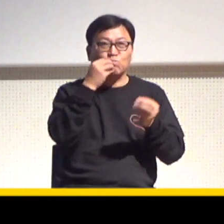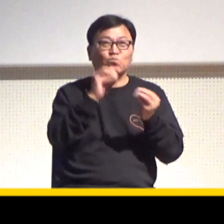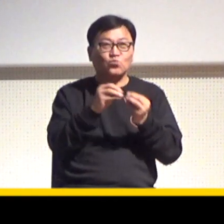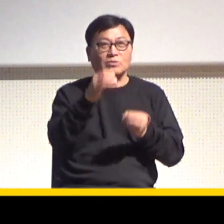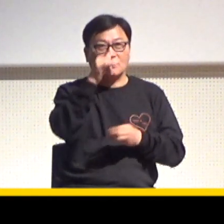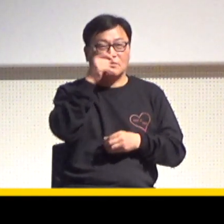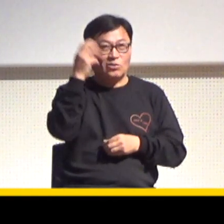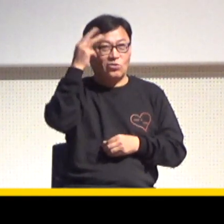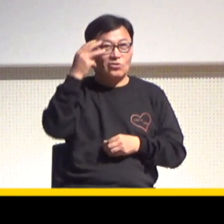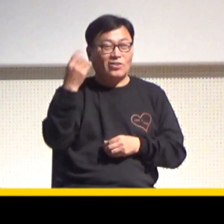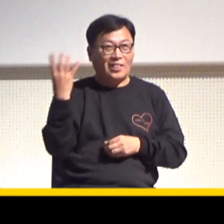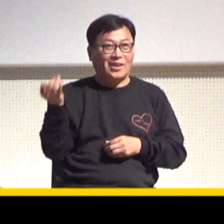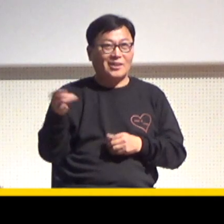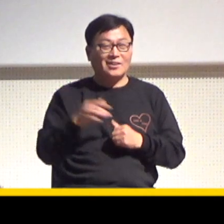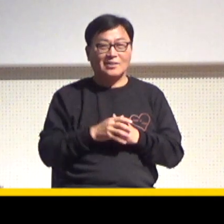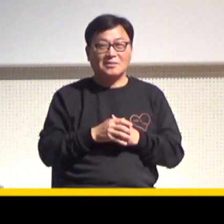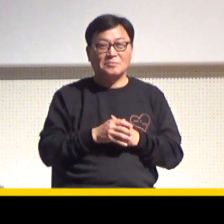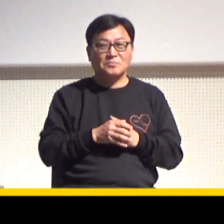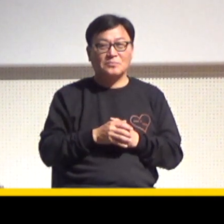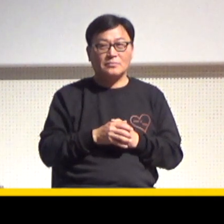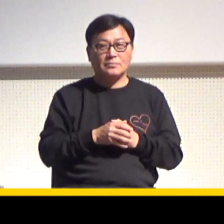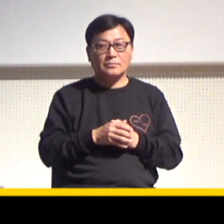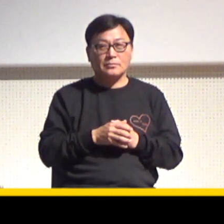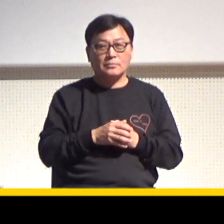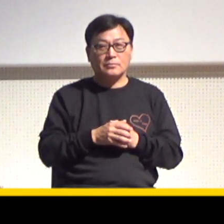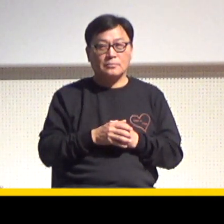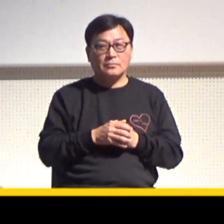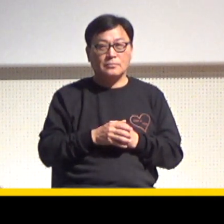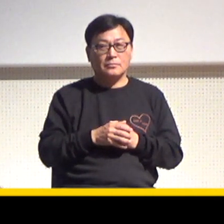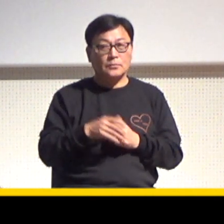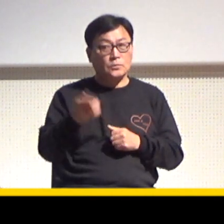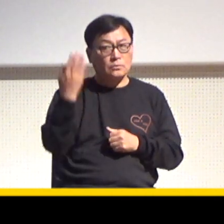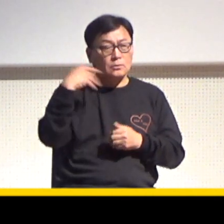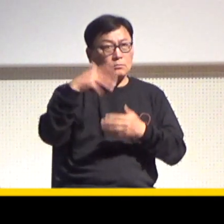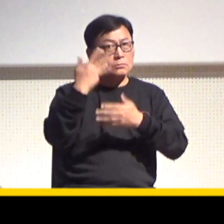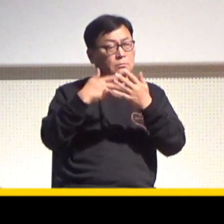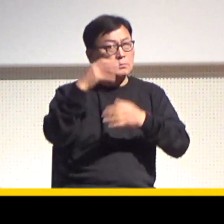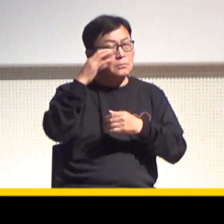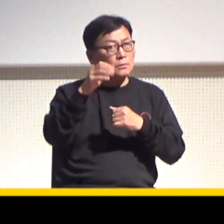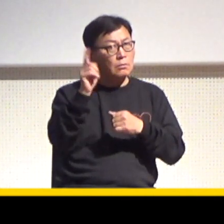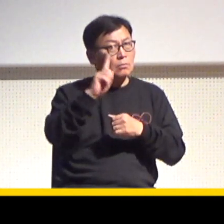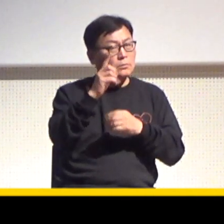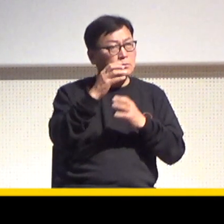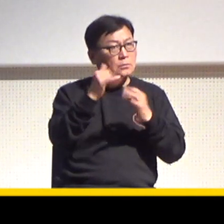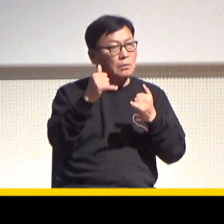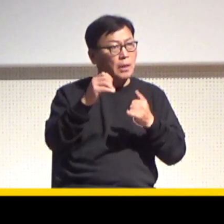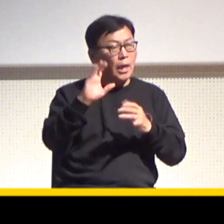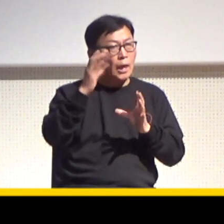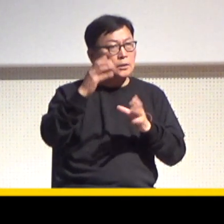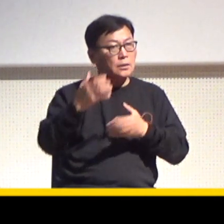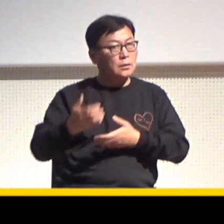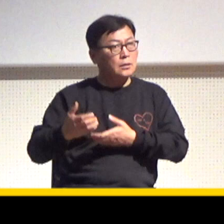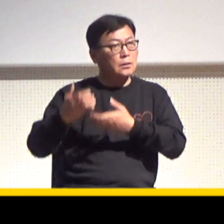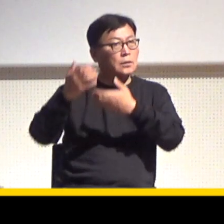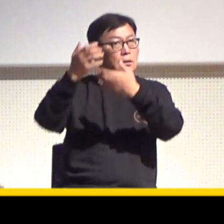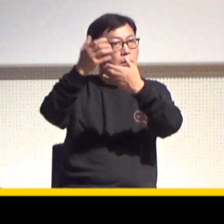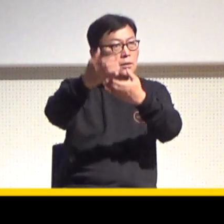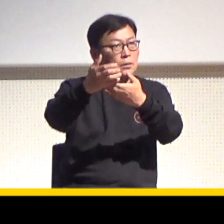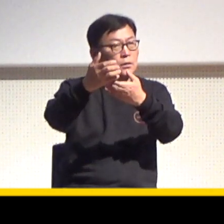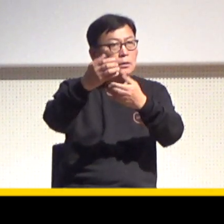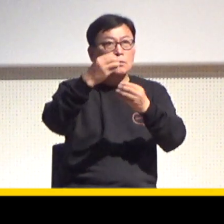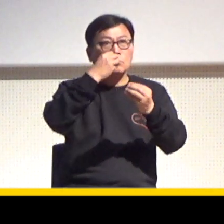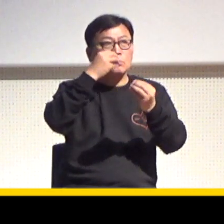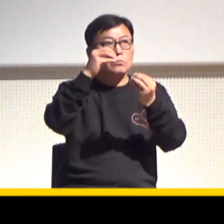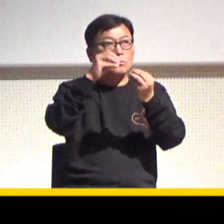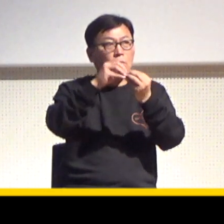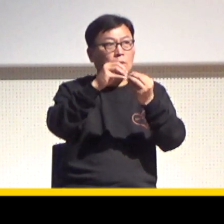하면 교황님 만날 수 있는 팁을 알려드립니다. 아 근데 네. 저는 한번 영상을 봤는데 어떤 분이 그 아기를 이렇게 해서 교황님 입맞춤을